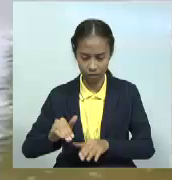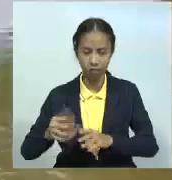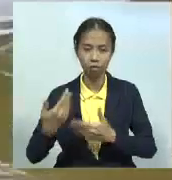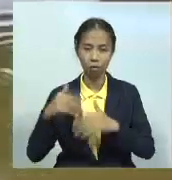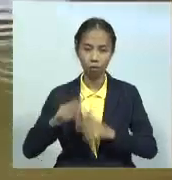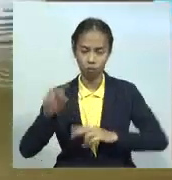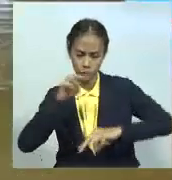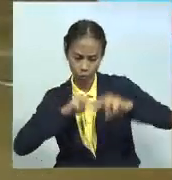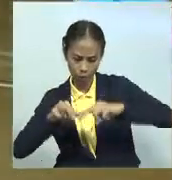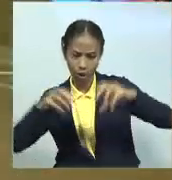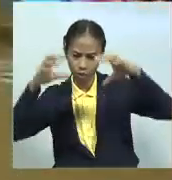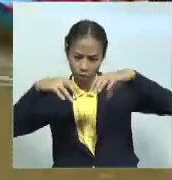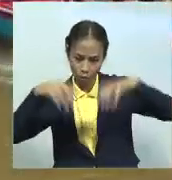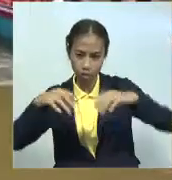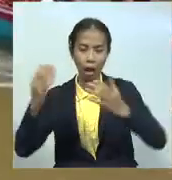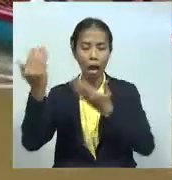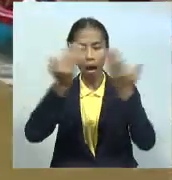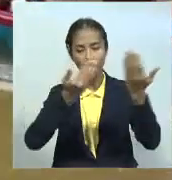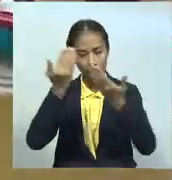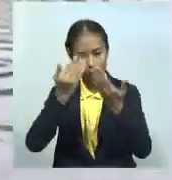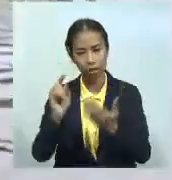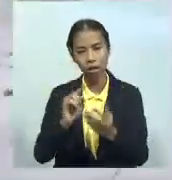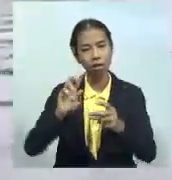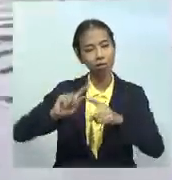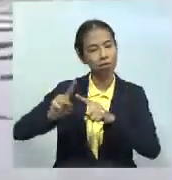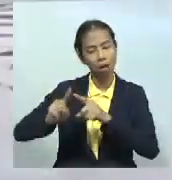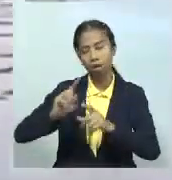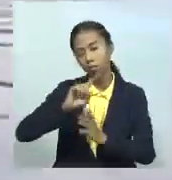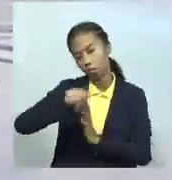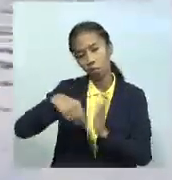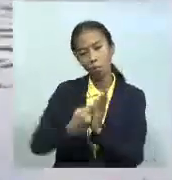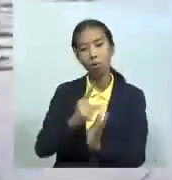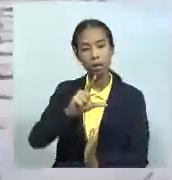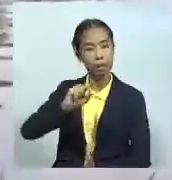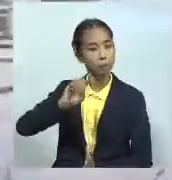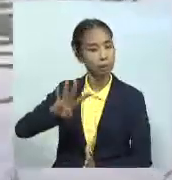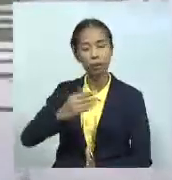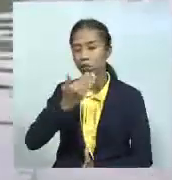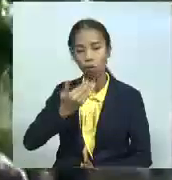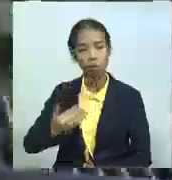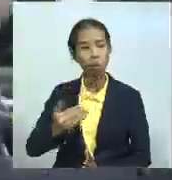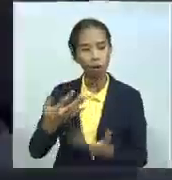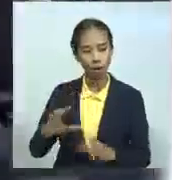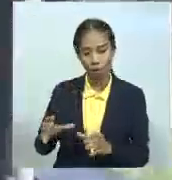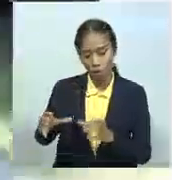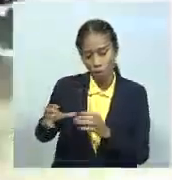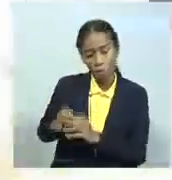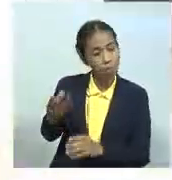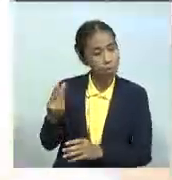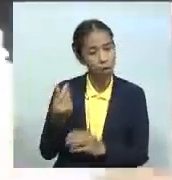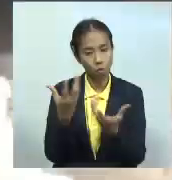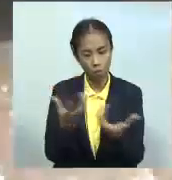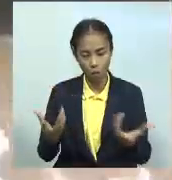ภาพอากาศปริมาณฝนระดับน้ำและแนวโน้มสถานการณ์ภัยตลอด24ชั่วโมงรวมไปถึงชุดเคลื่อนที่เร็วและ